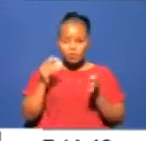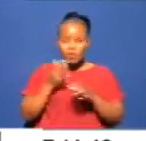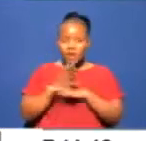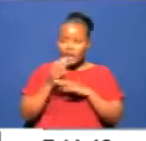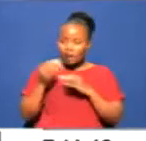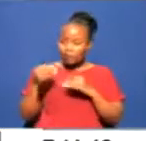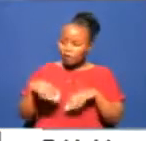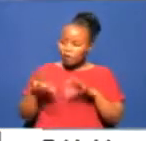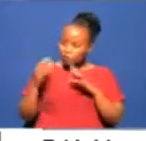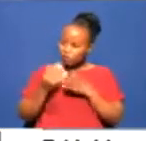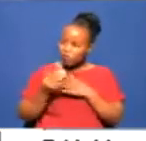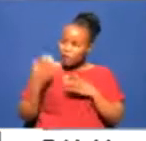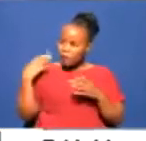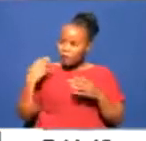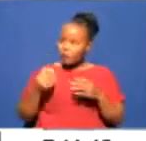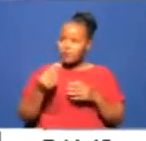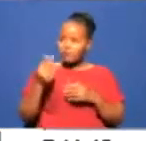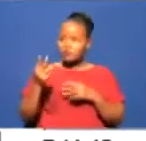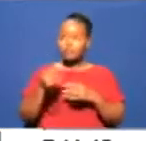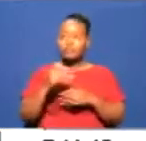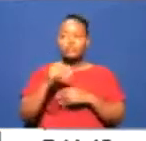COVID-19.